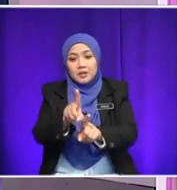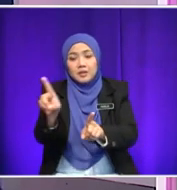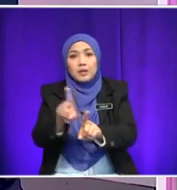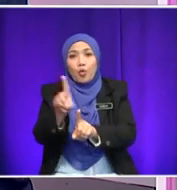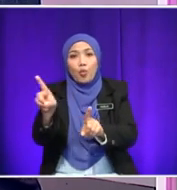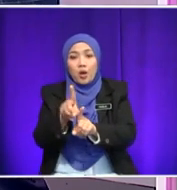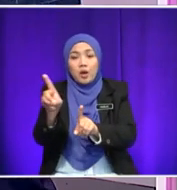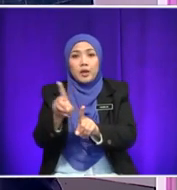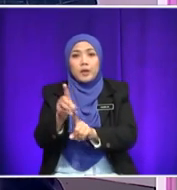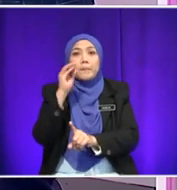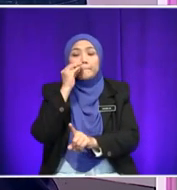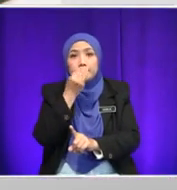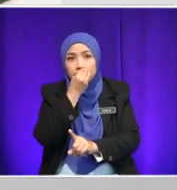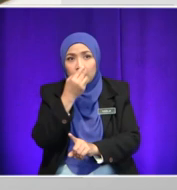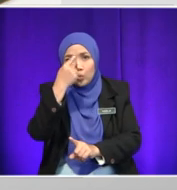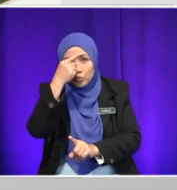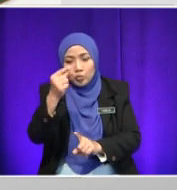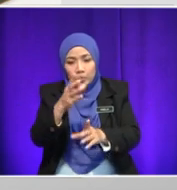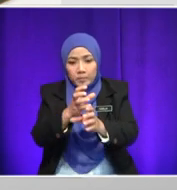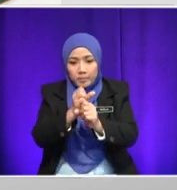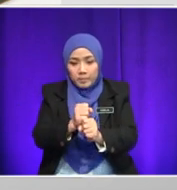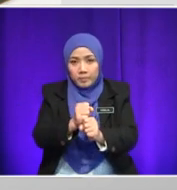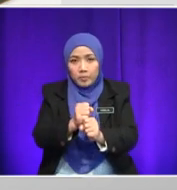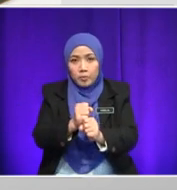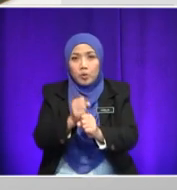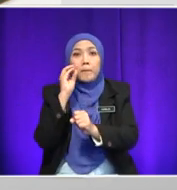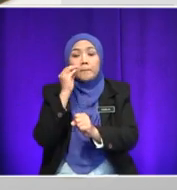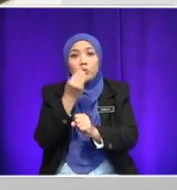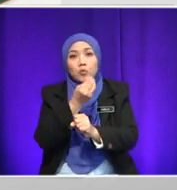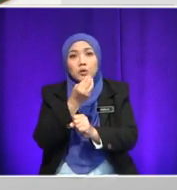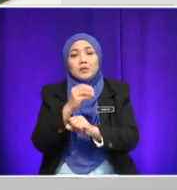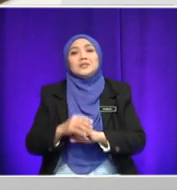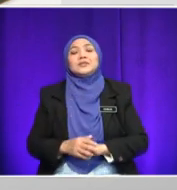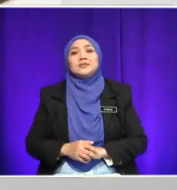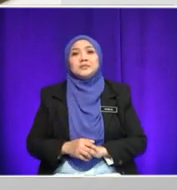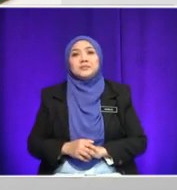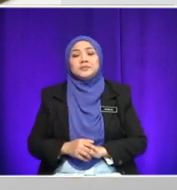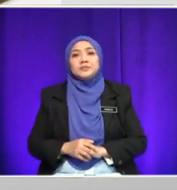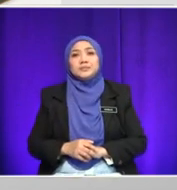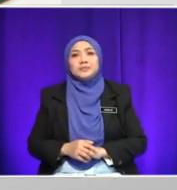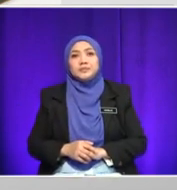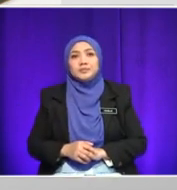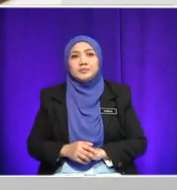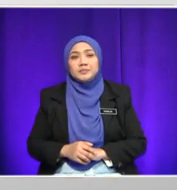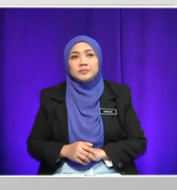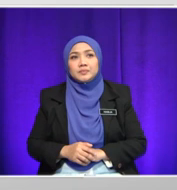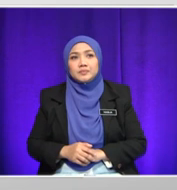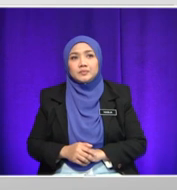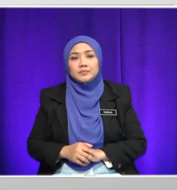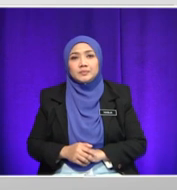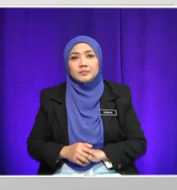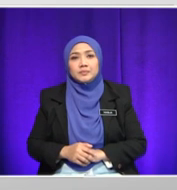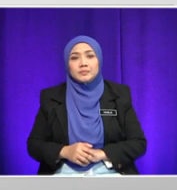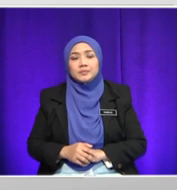digunakan adalah untuk memegang batang bunga yang dicucuk di span untuk mengubah bunga besar supaya tidak condong ataupun tumbang